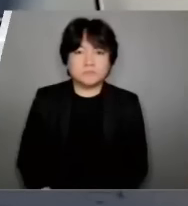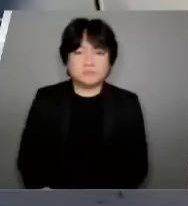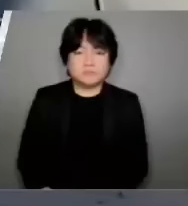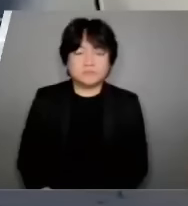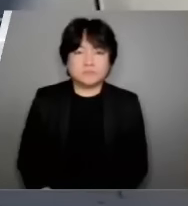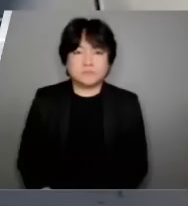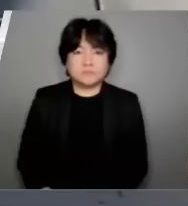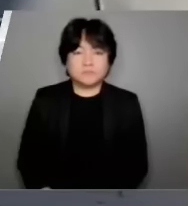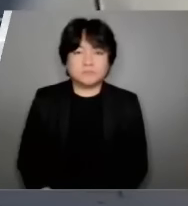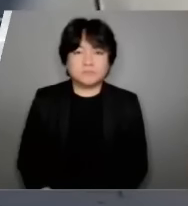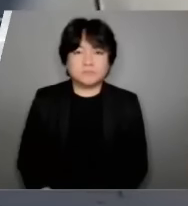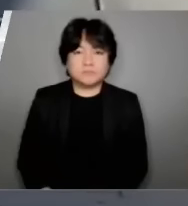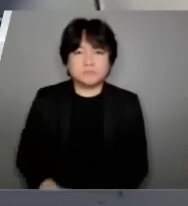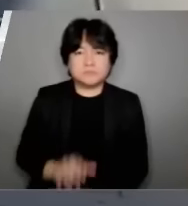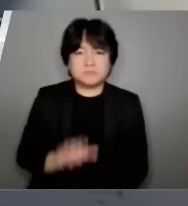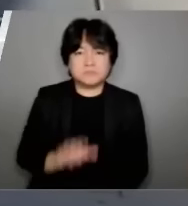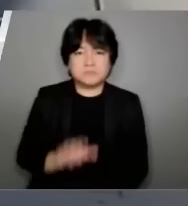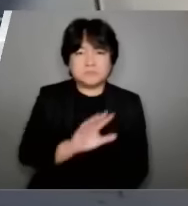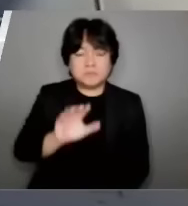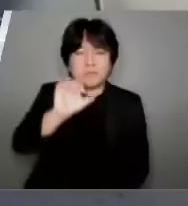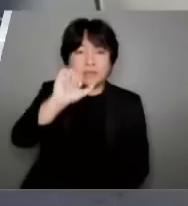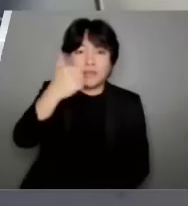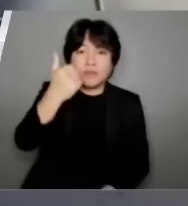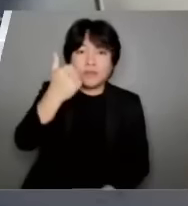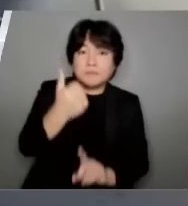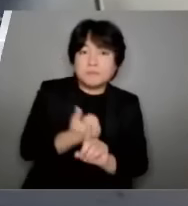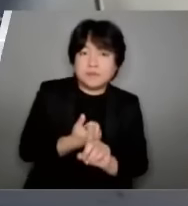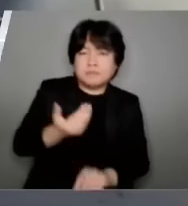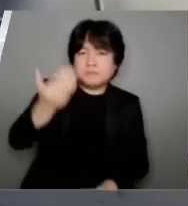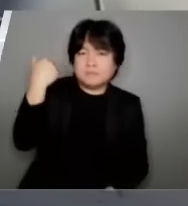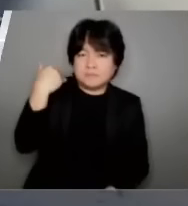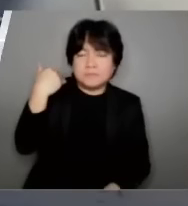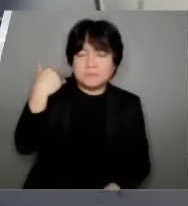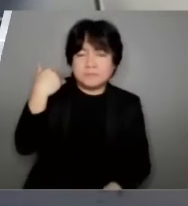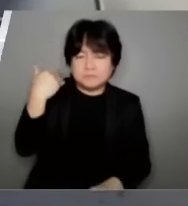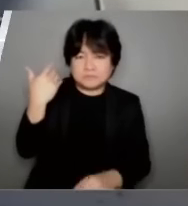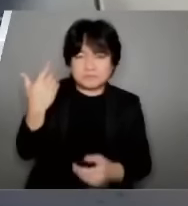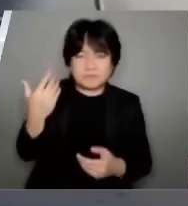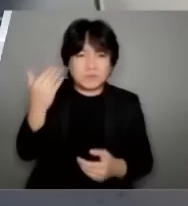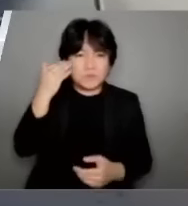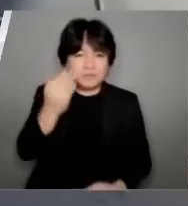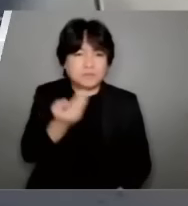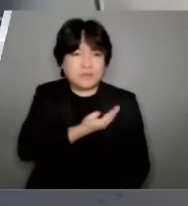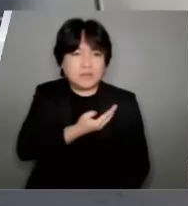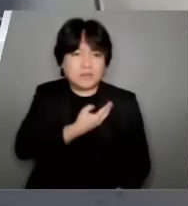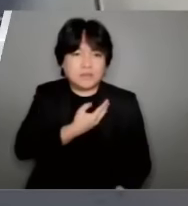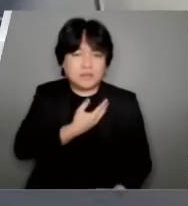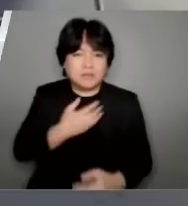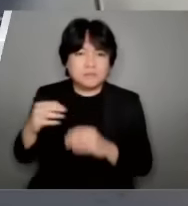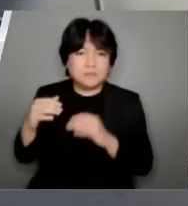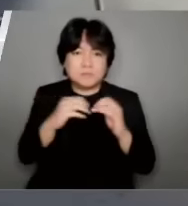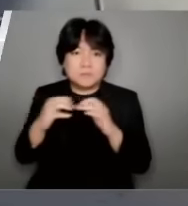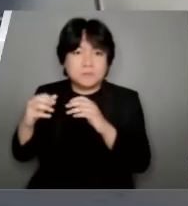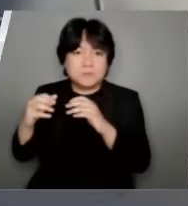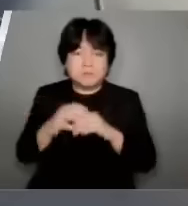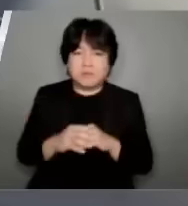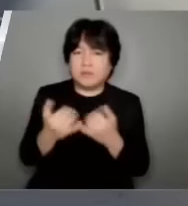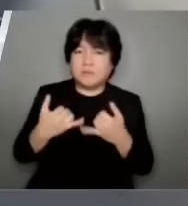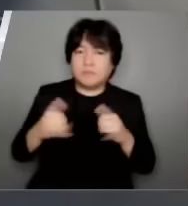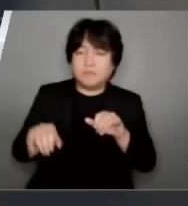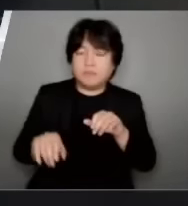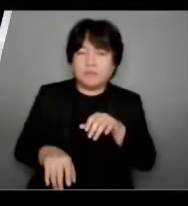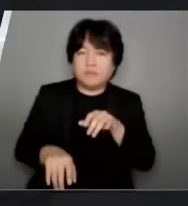Mahigit 10 buwan mula nang sumiklab ang giyera sa Gaza, hindi pa rin natatapos ang airstrikes. Kuha ito kahapon sa isang villa na pinasabog sa